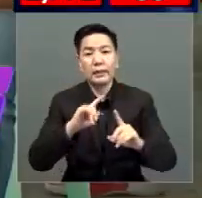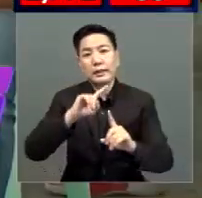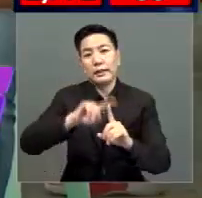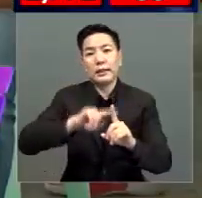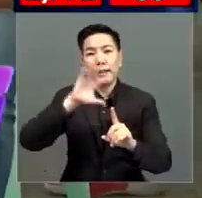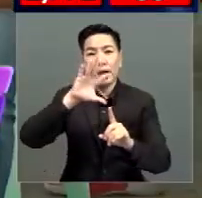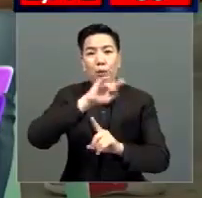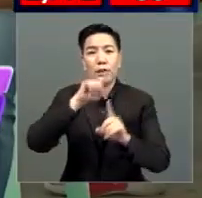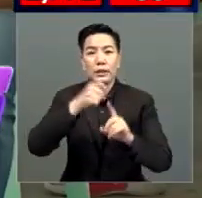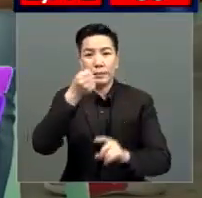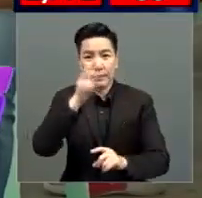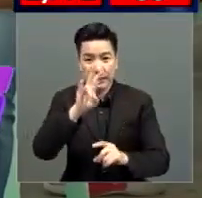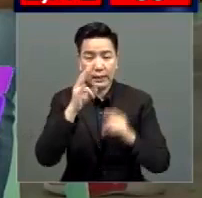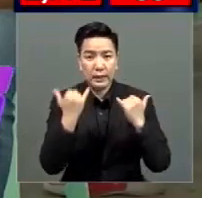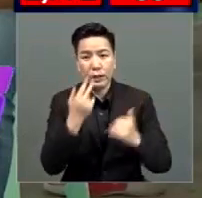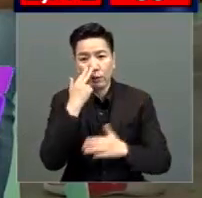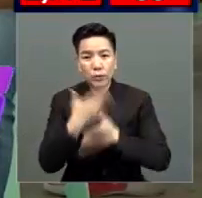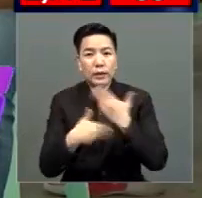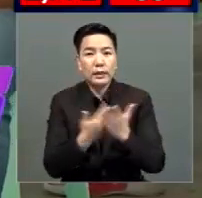ล้านคนซึ่งกระทรวงการคลังก็จะเร่งตรวจสอบการทบทวนสิทธิ์ให้แล้วเสร็จนะครับภายในวันที่17